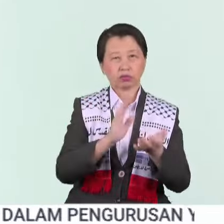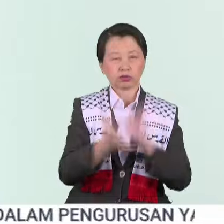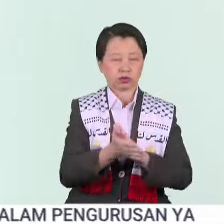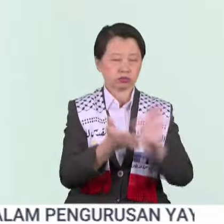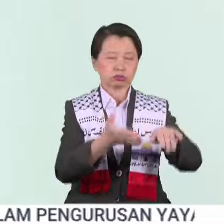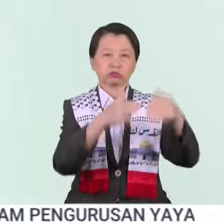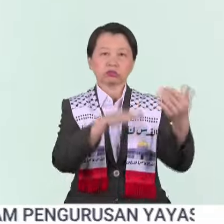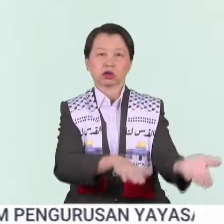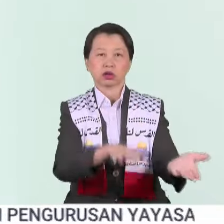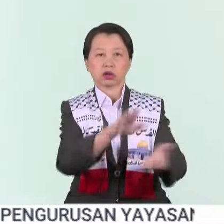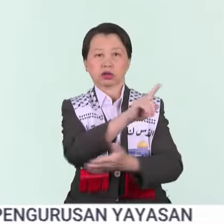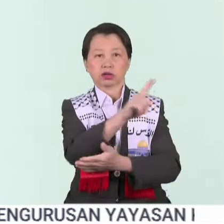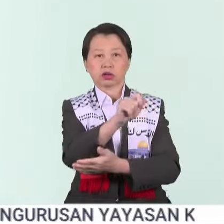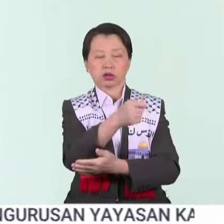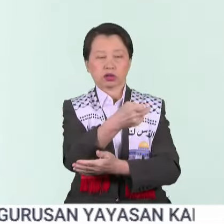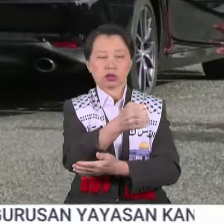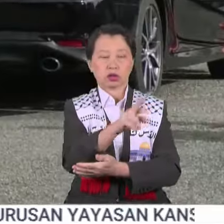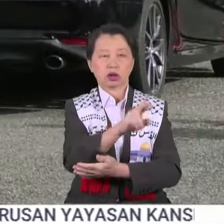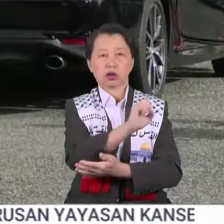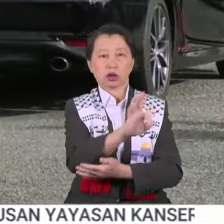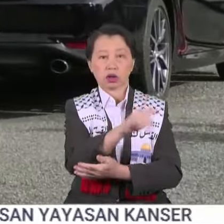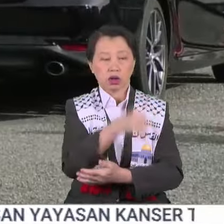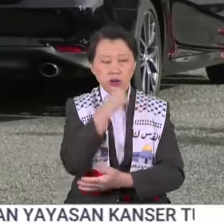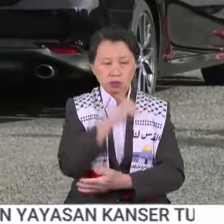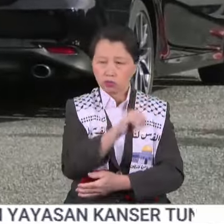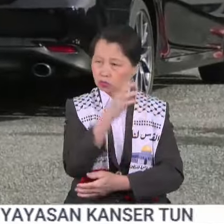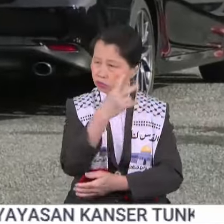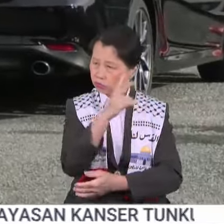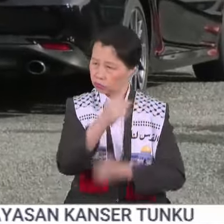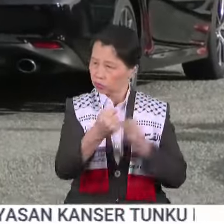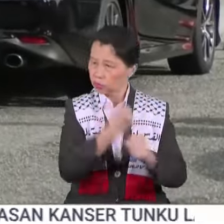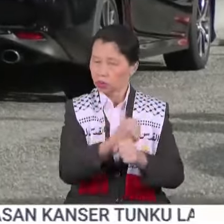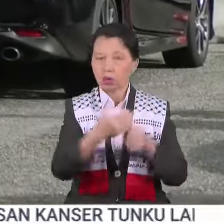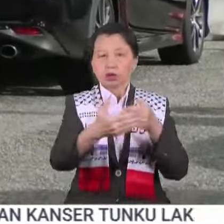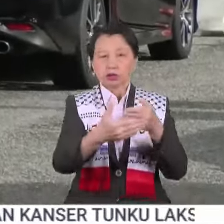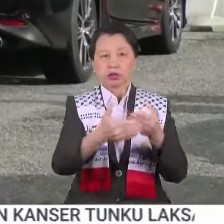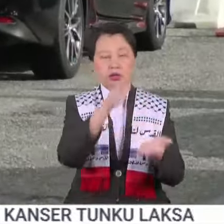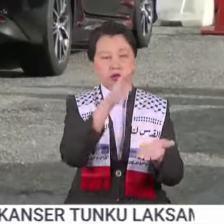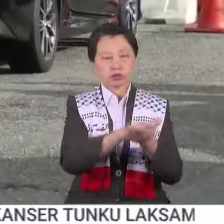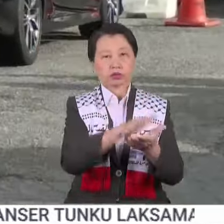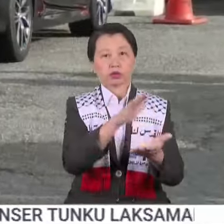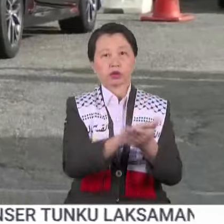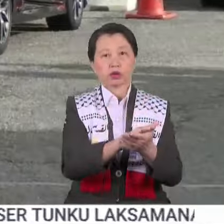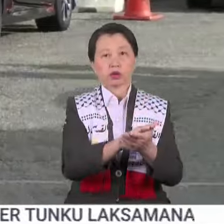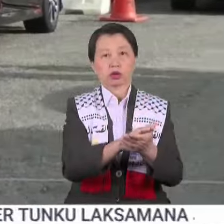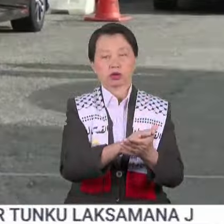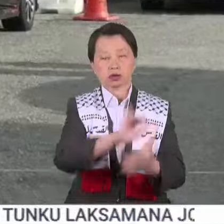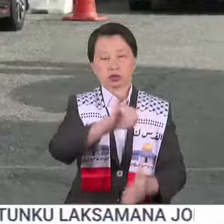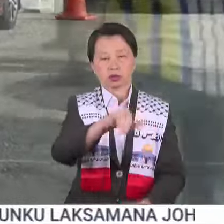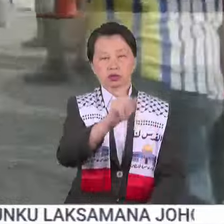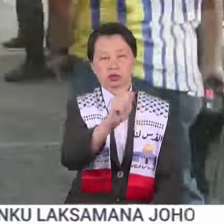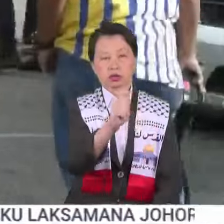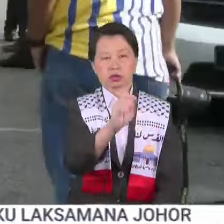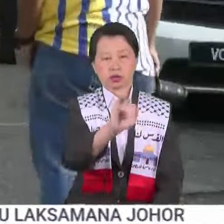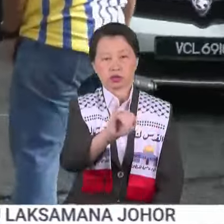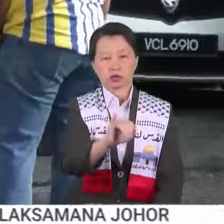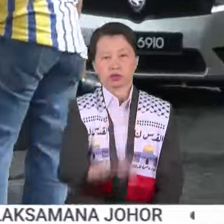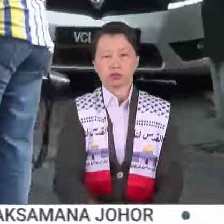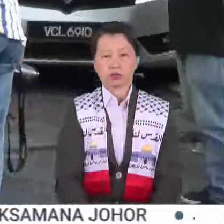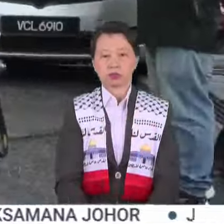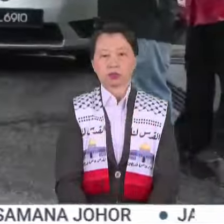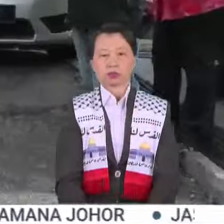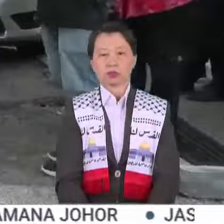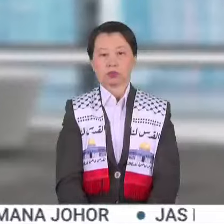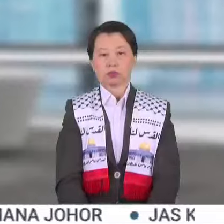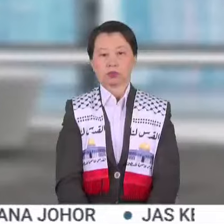menyebabkan kematian Muhammad Zarif Effendi Muhammad Zamri 17 tahun berhampiran Sekolah Menengah Kebangsaan Jati.